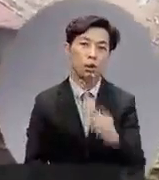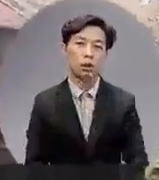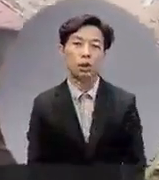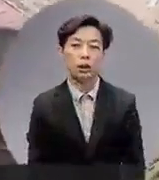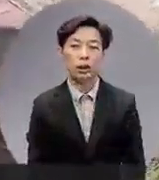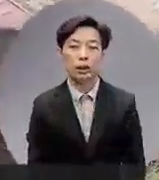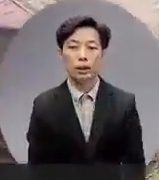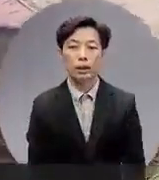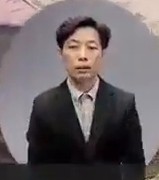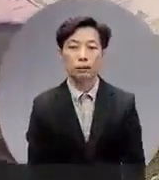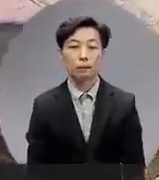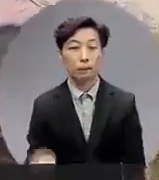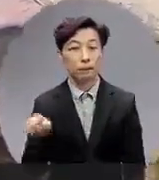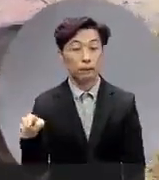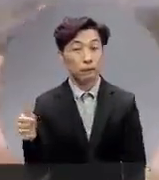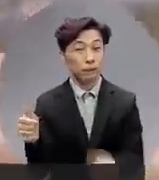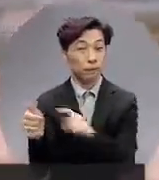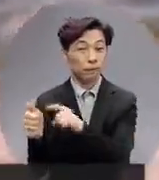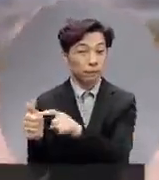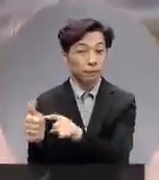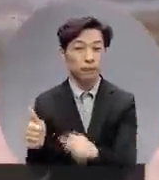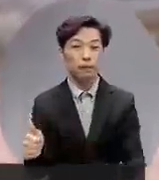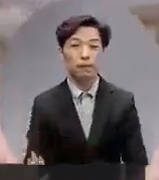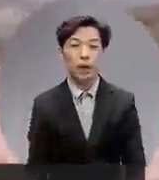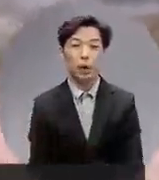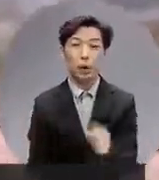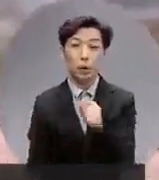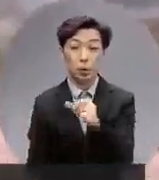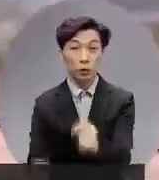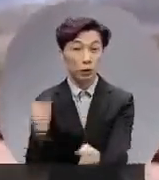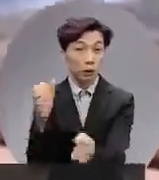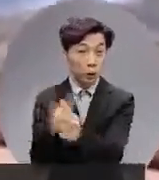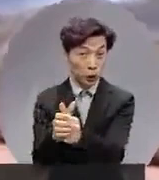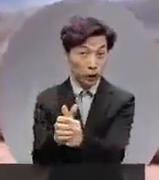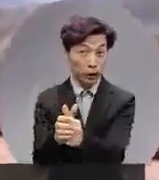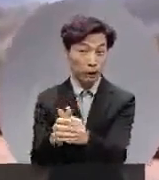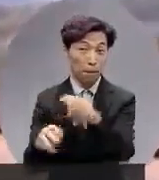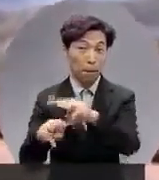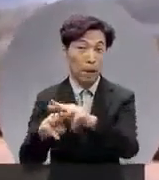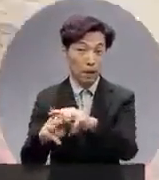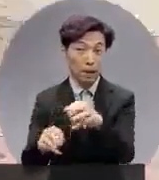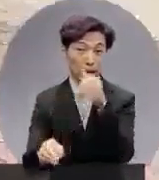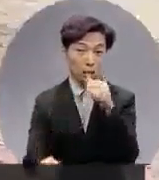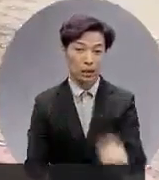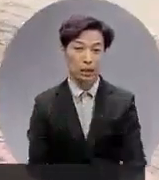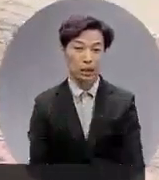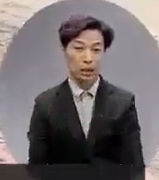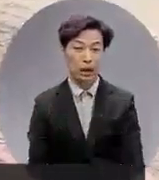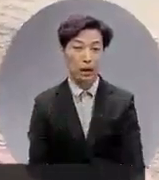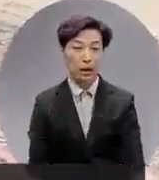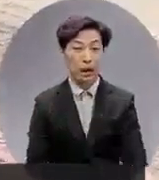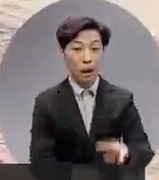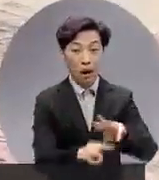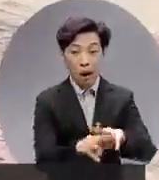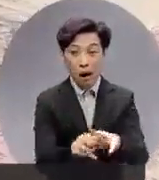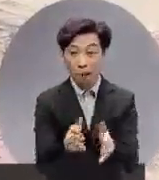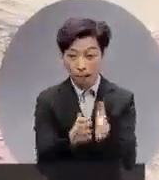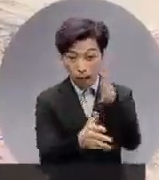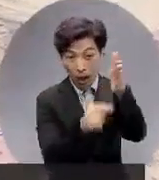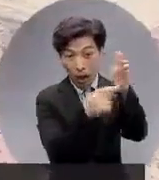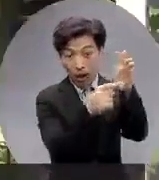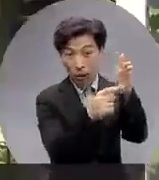청주시 내덕동의 박노인 씨는 조금 특별한 텃밭을 갖고 있습니다. 앞마당에도 담벼락에도